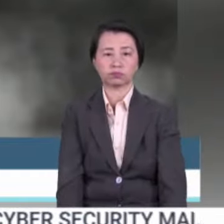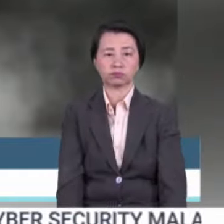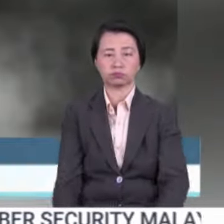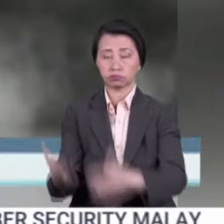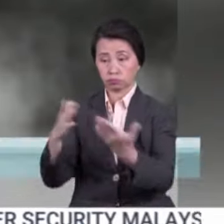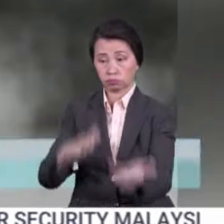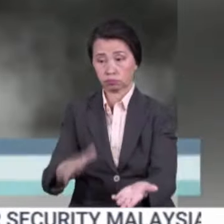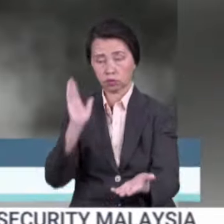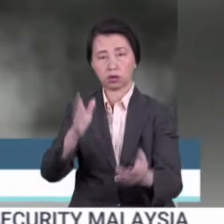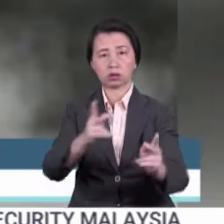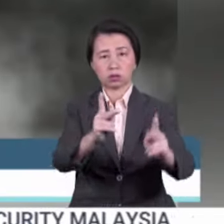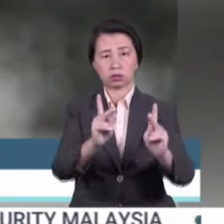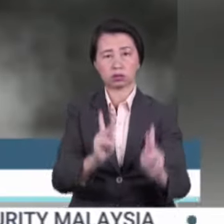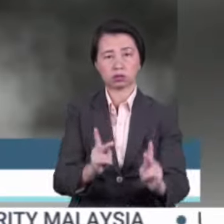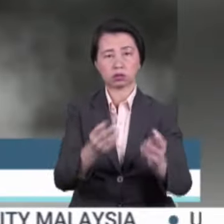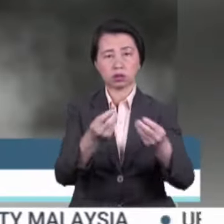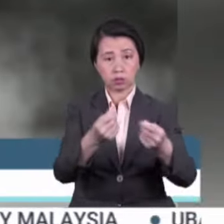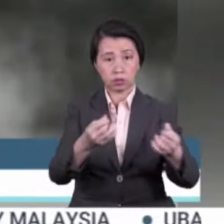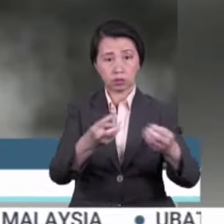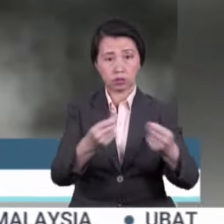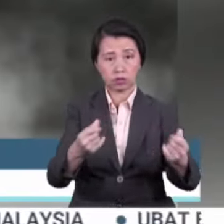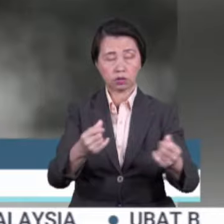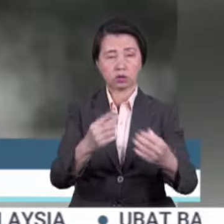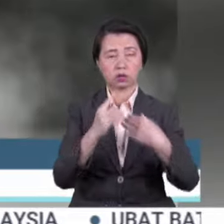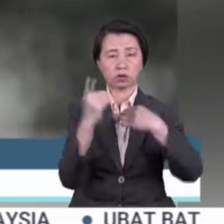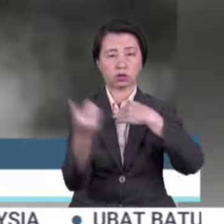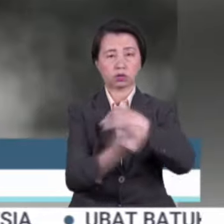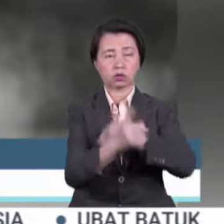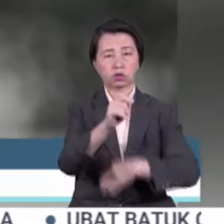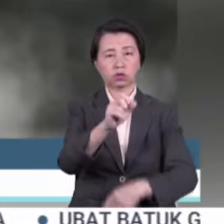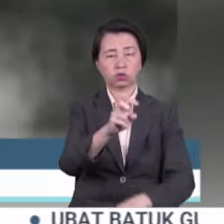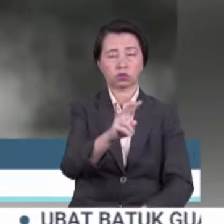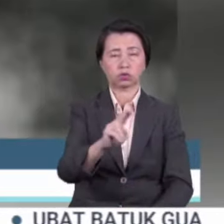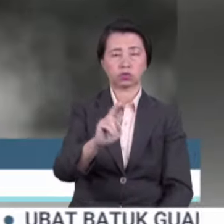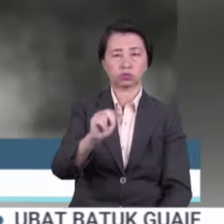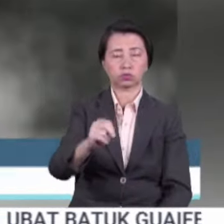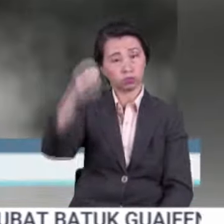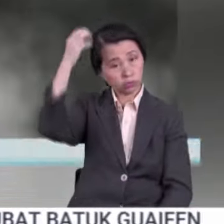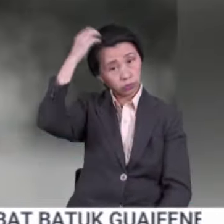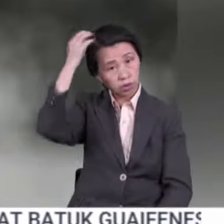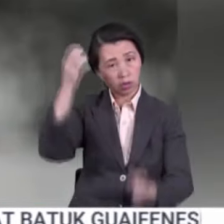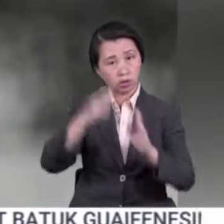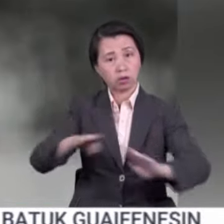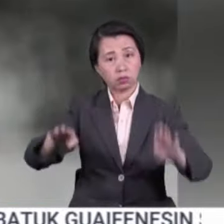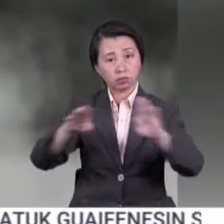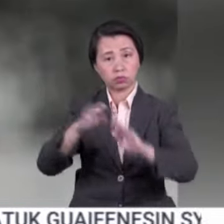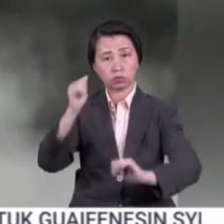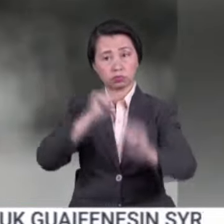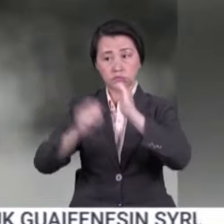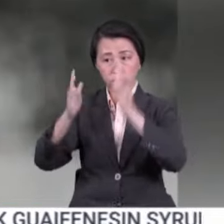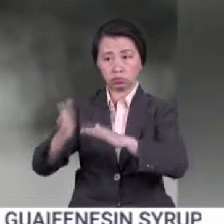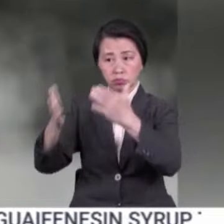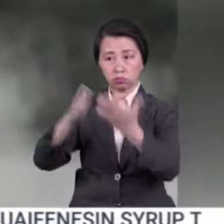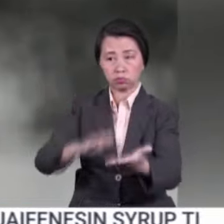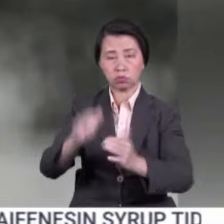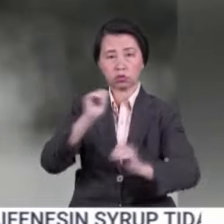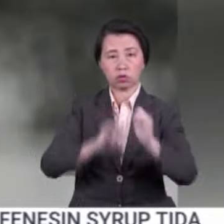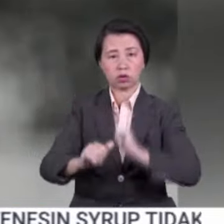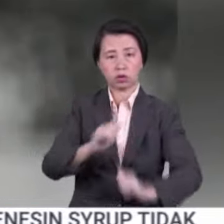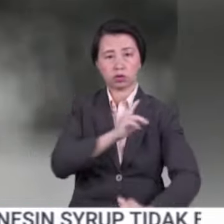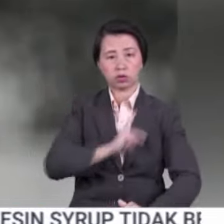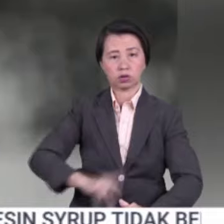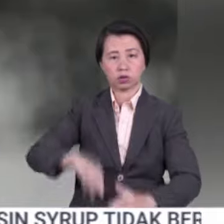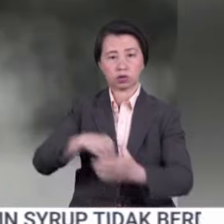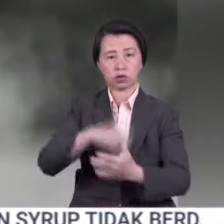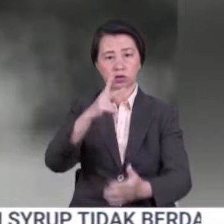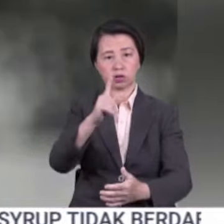Jenazah akan dikebumikan di tanah perkuburan Dusun Tua Hulu Langat, Selangor. Berita pemergian aktor yang dikenali sebagai watak King dalam filem